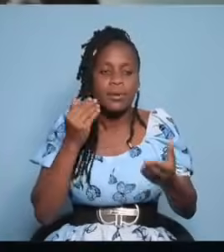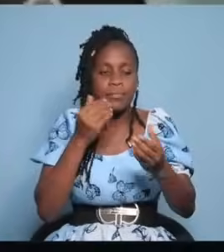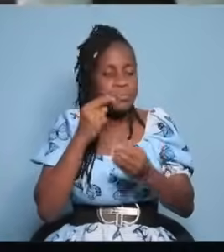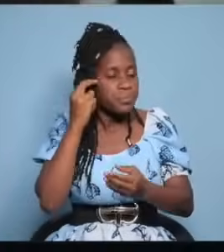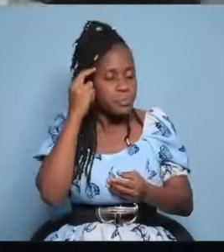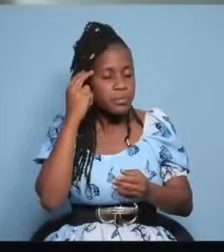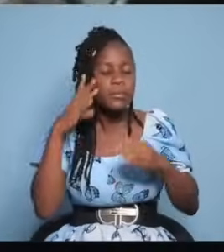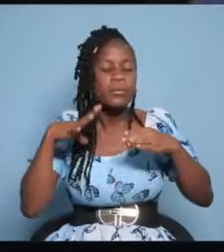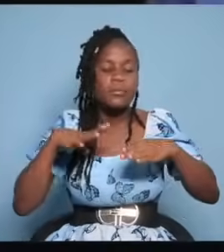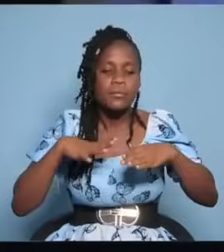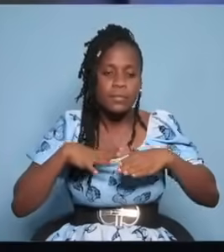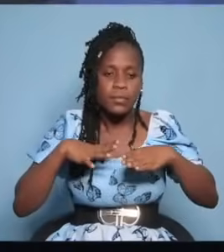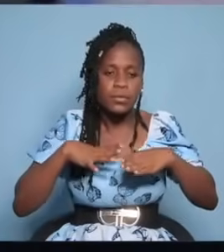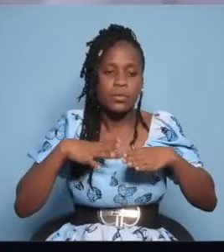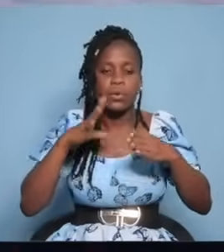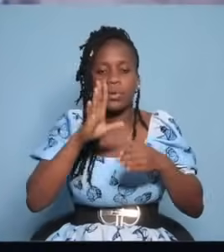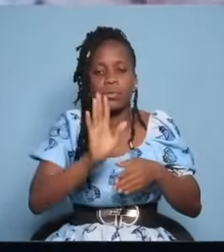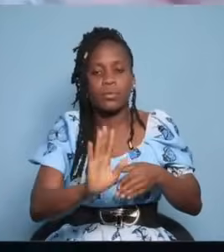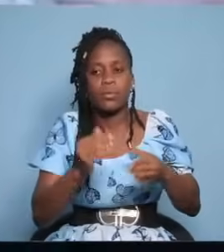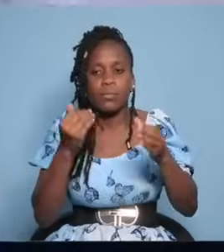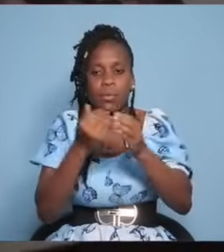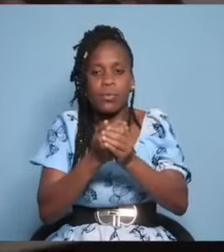wa vizazi na vizazi. Lakini